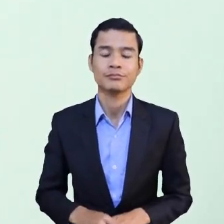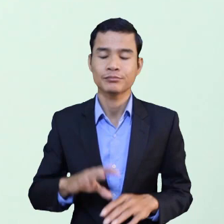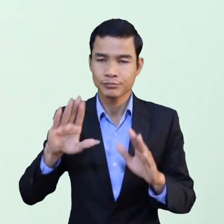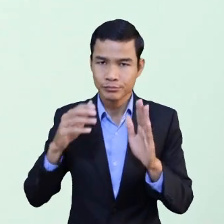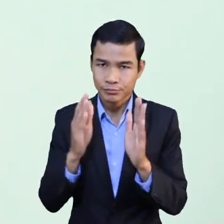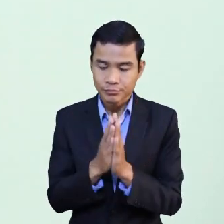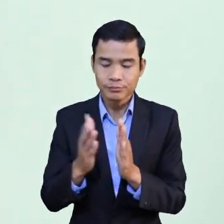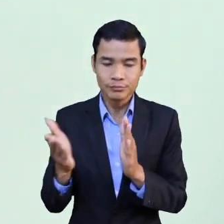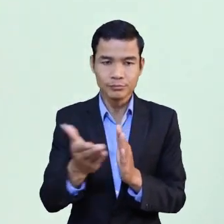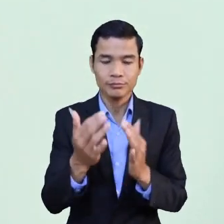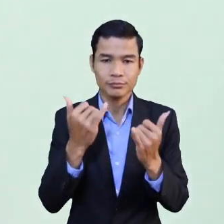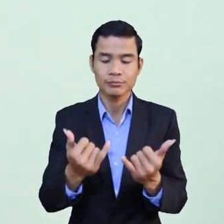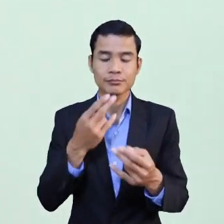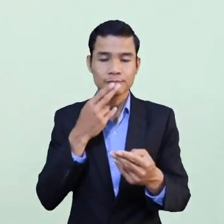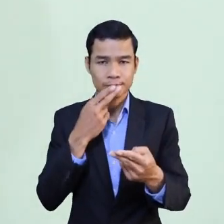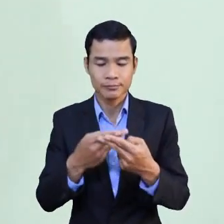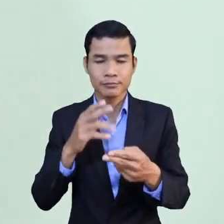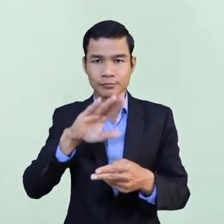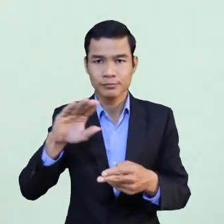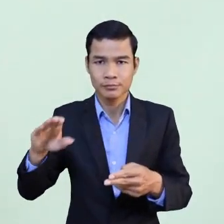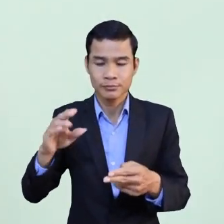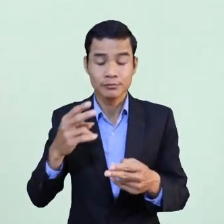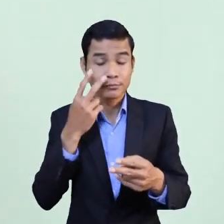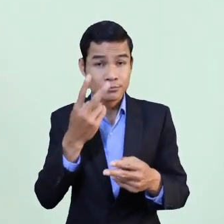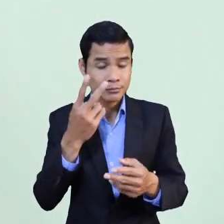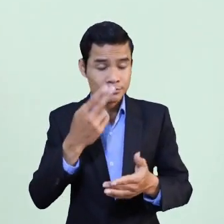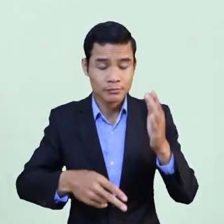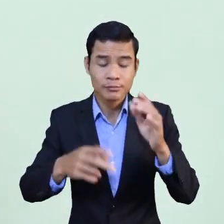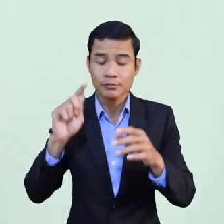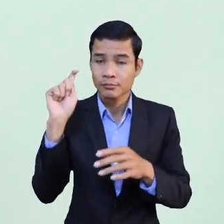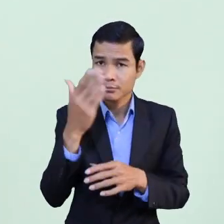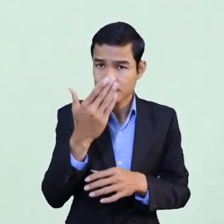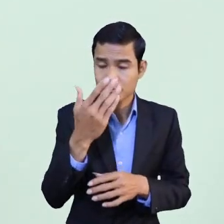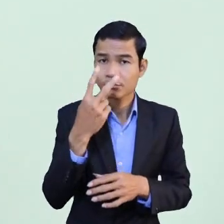អរគុណកូនដែលកូនឆ្លើយមើលតើកូនបានឃើញអ្វីខ្លះ